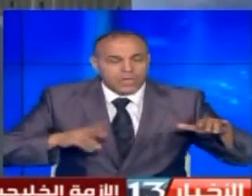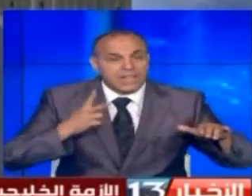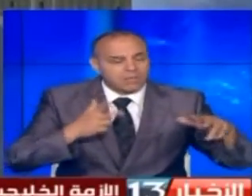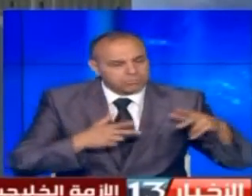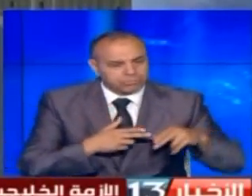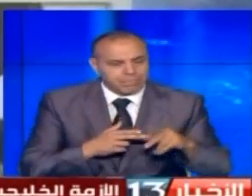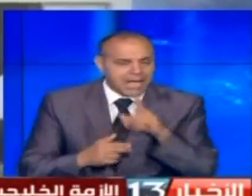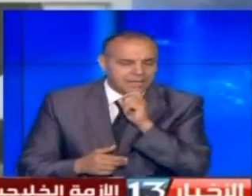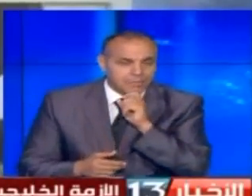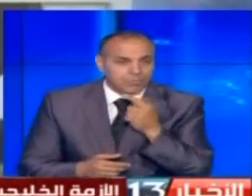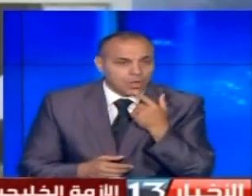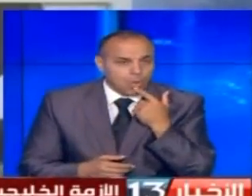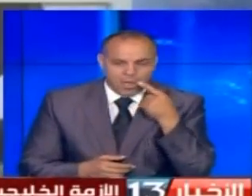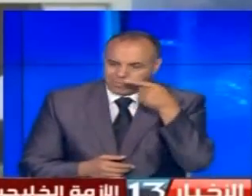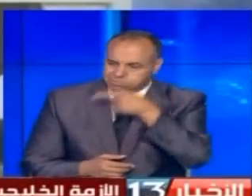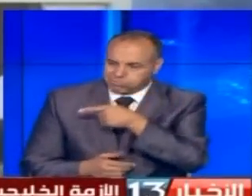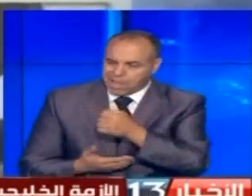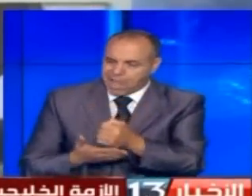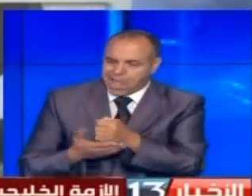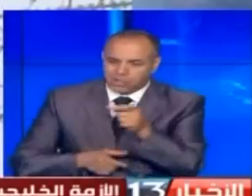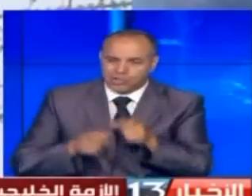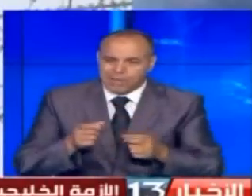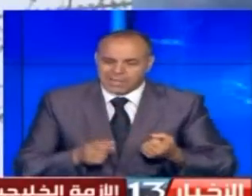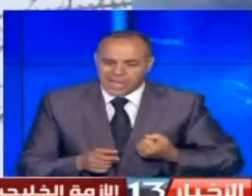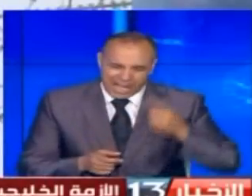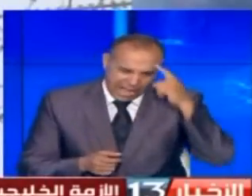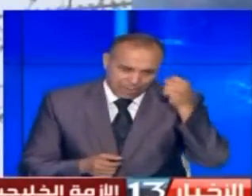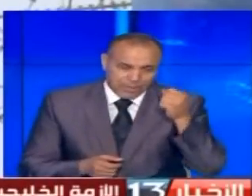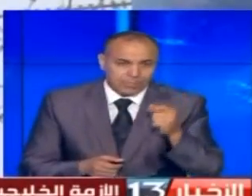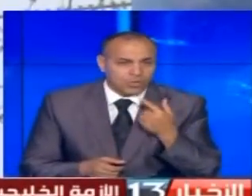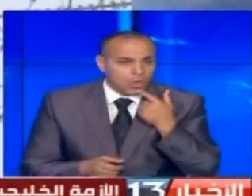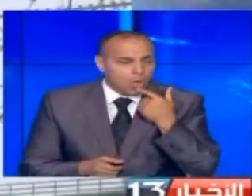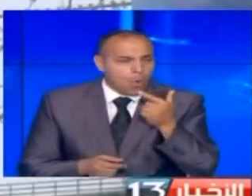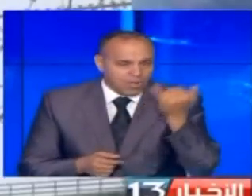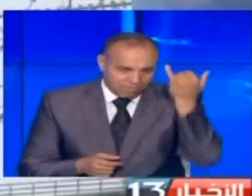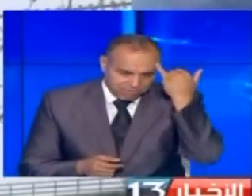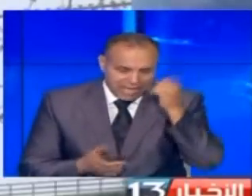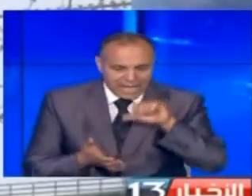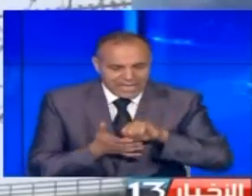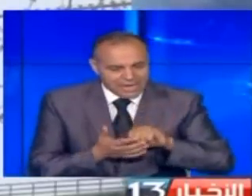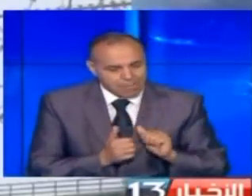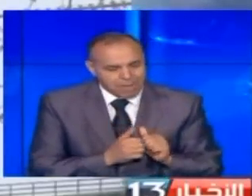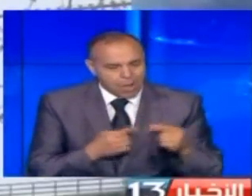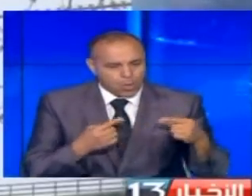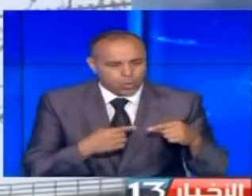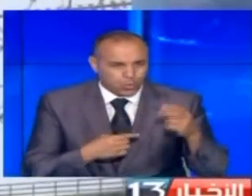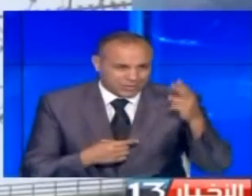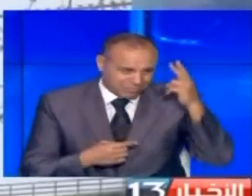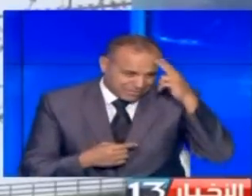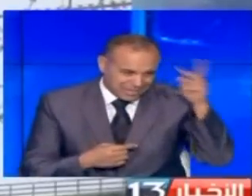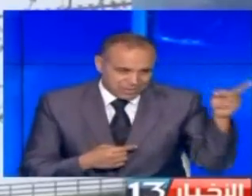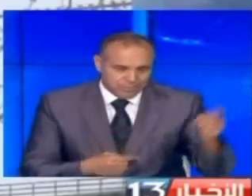مع الدوحة، واتهمتها بدعم جماعات متشددة والتقارب مع إيران المنافس الإقليمي